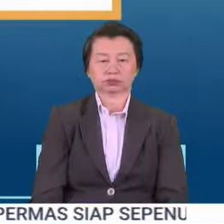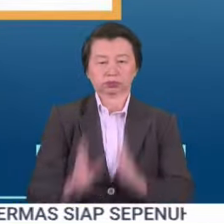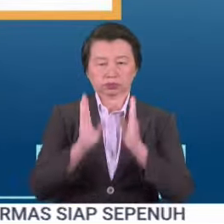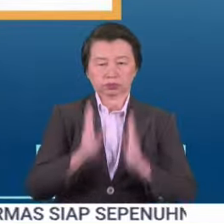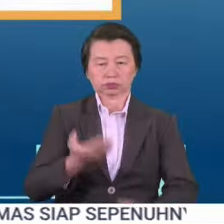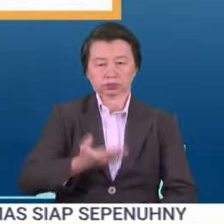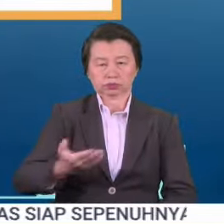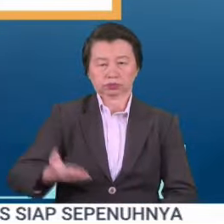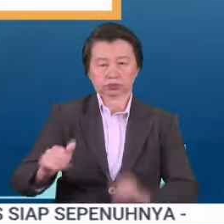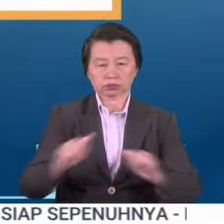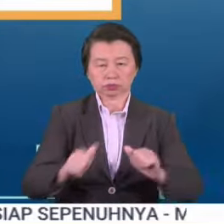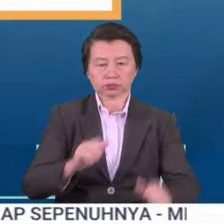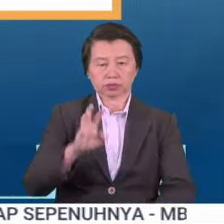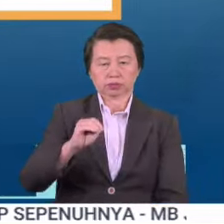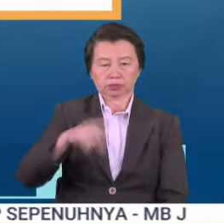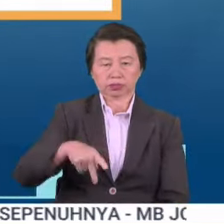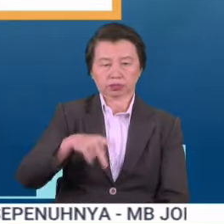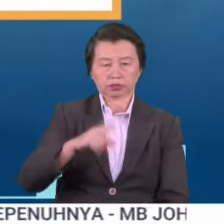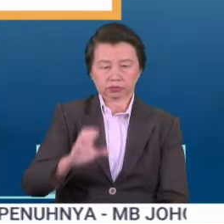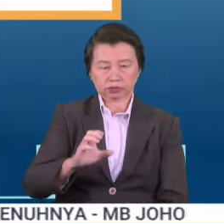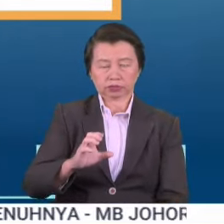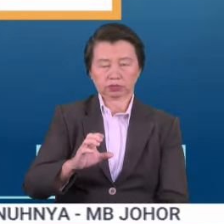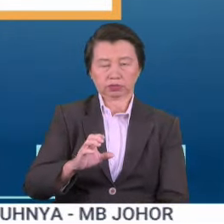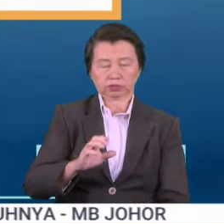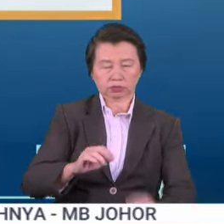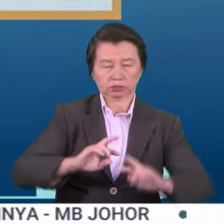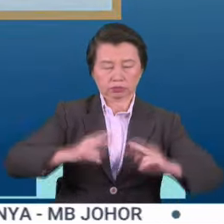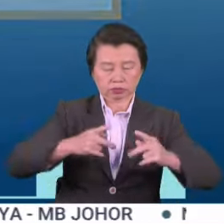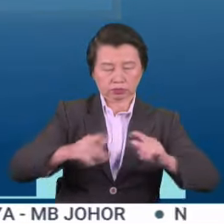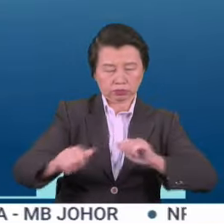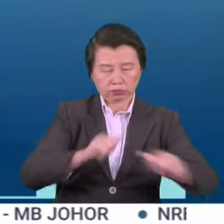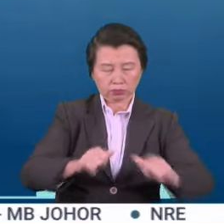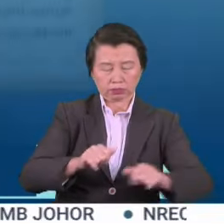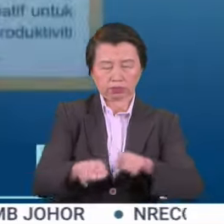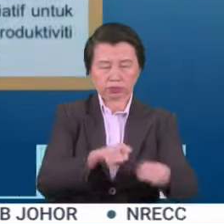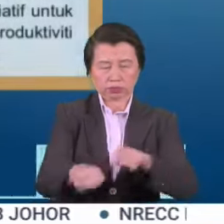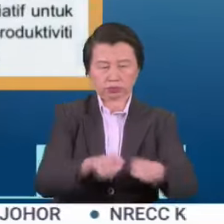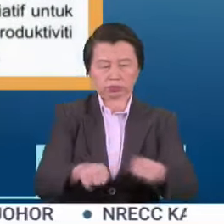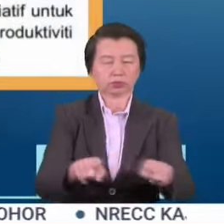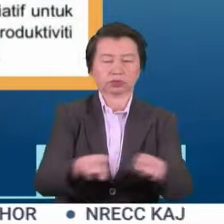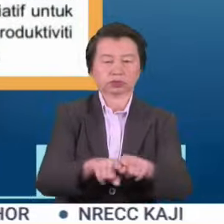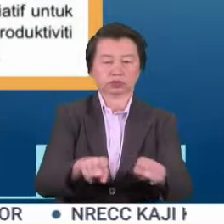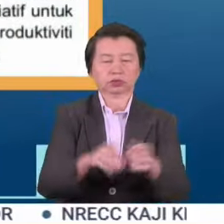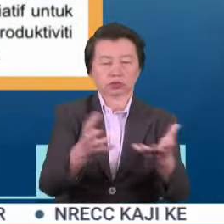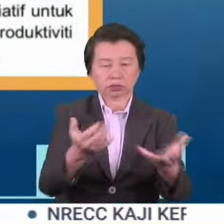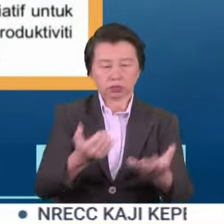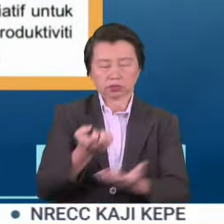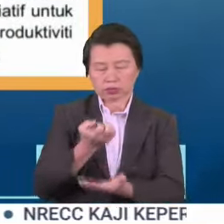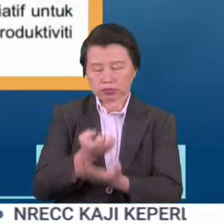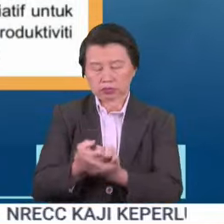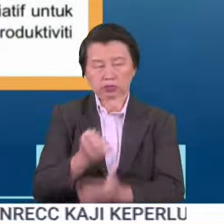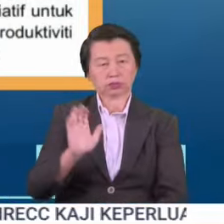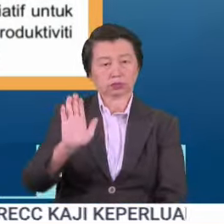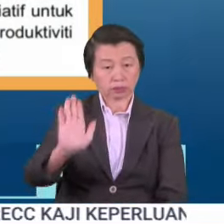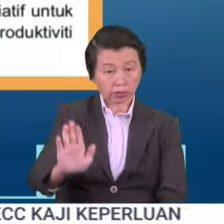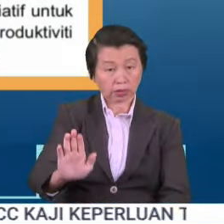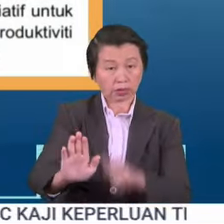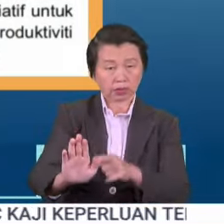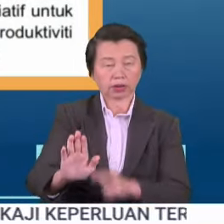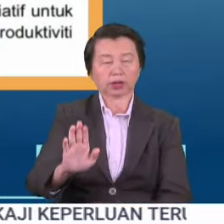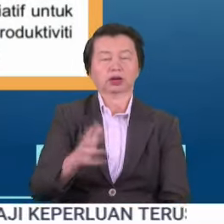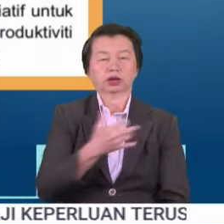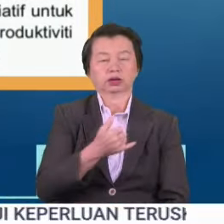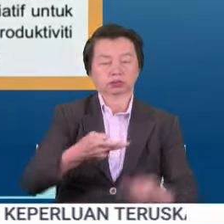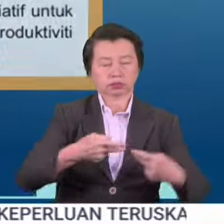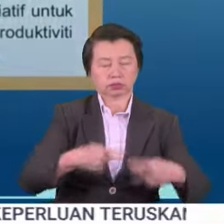Perbadanan Produktiviti Malaysia, MPC, sedia meningkatkan produktiviti serta daya saing seperti mana hasrat ekonomi madani. Justru,